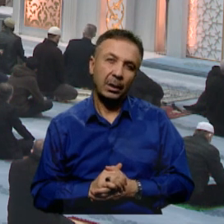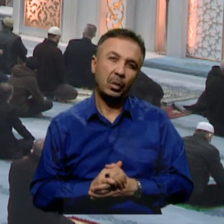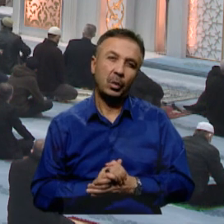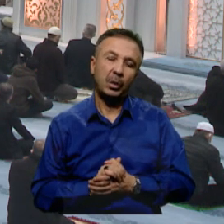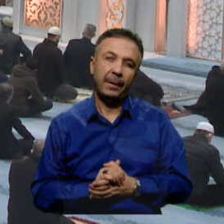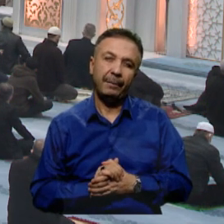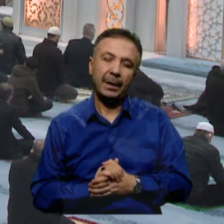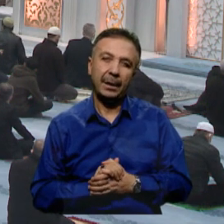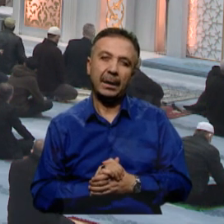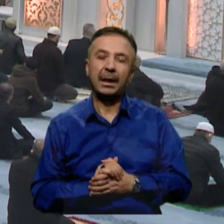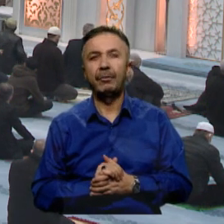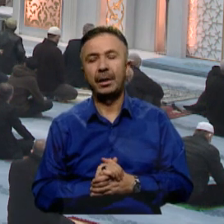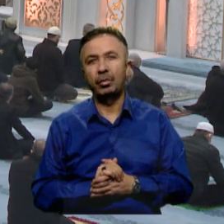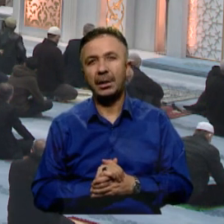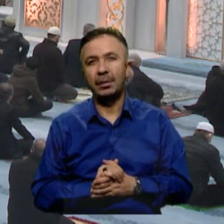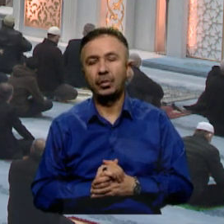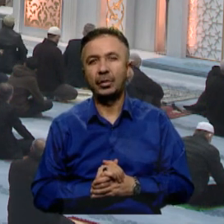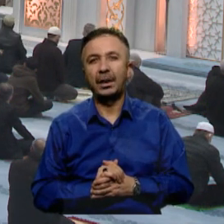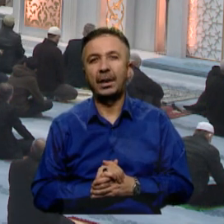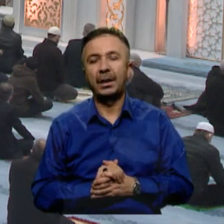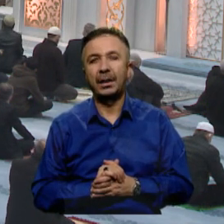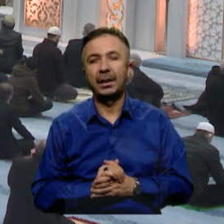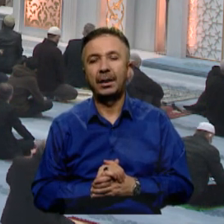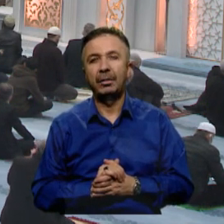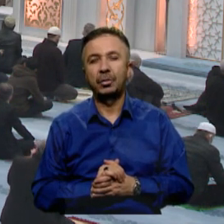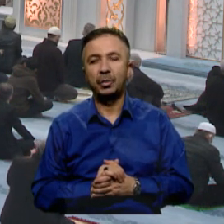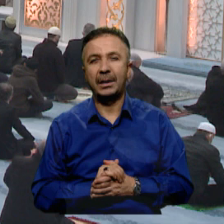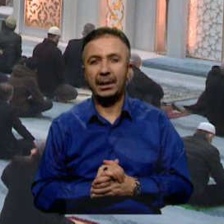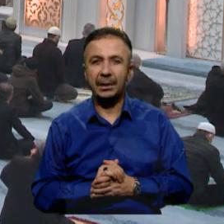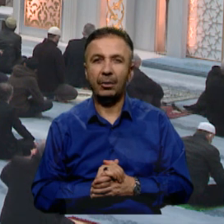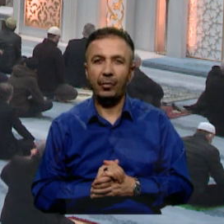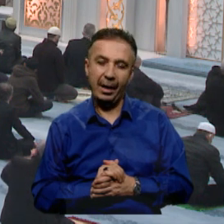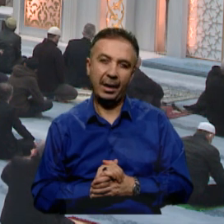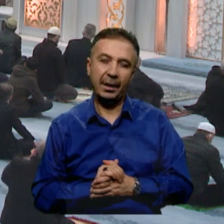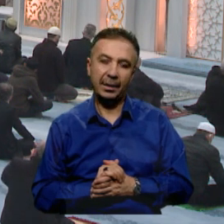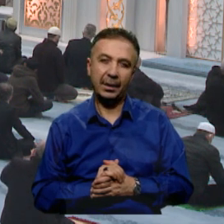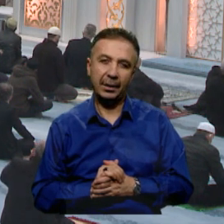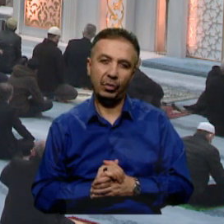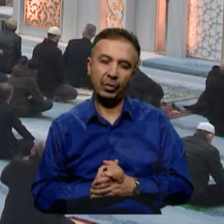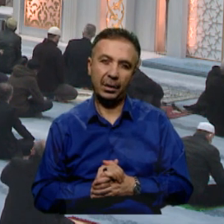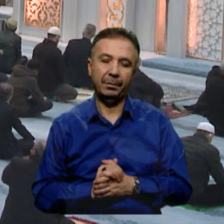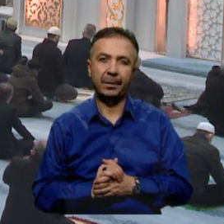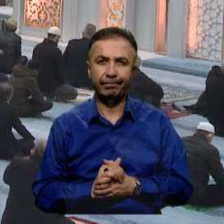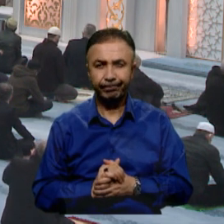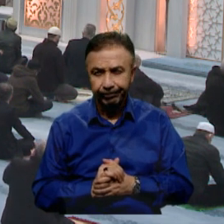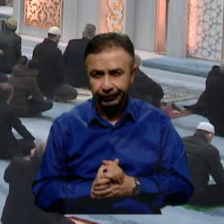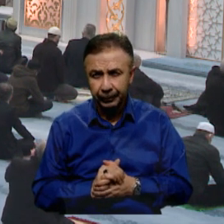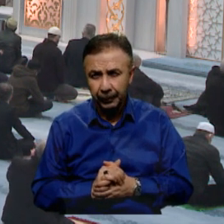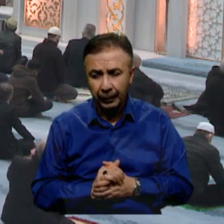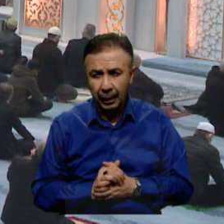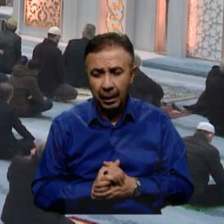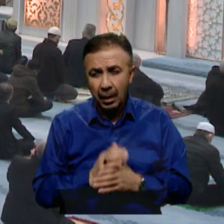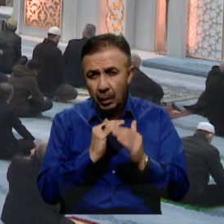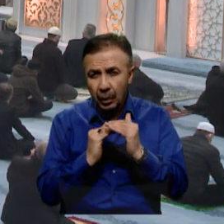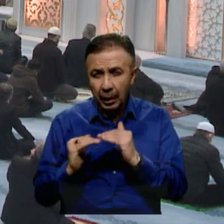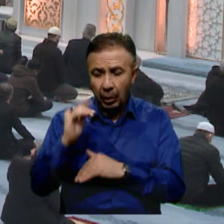lehuddin hunafa ve yuqimus salate ve yu'tuz zekate ve zalike dinul kayyime. Allahu